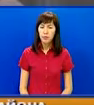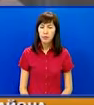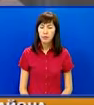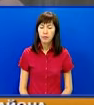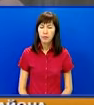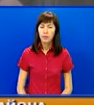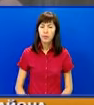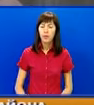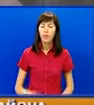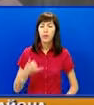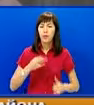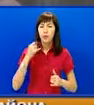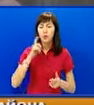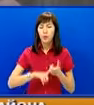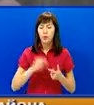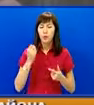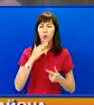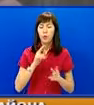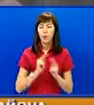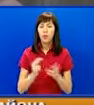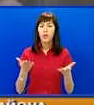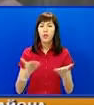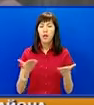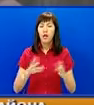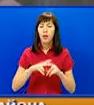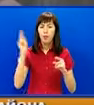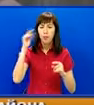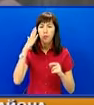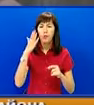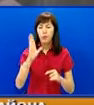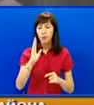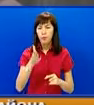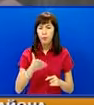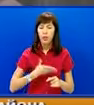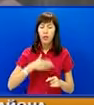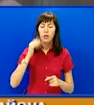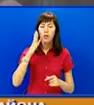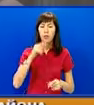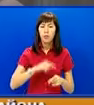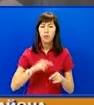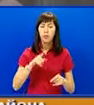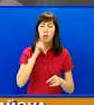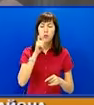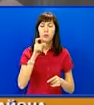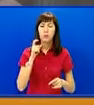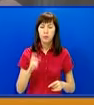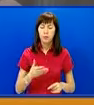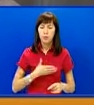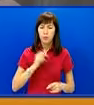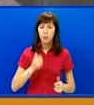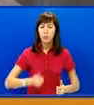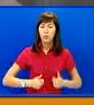От педагога зависит многое, как он воспитает своего ученика, какое образование у него будет. Наше будущее зависит от молодого поколения. Мы